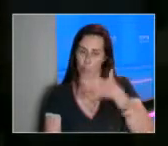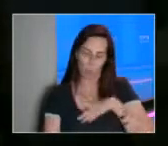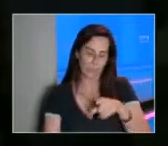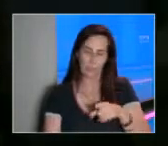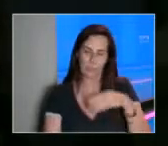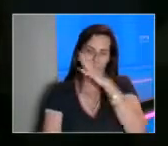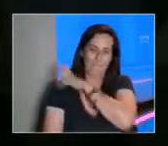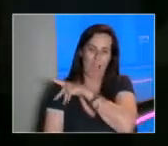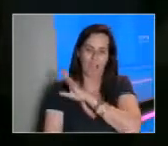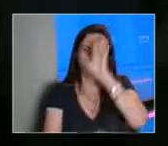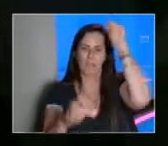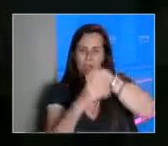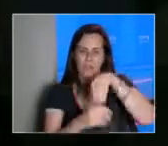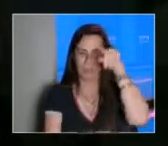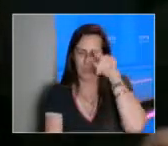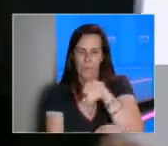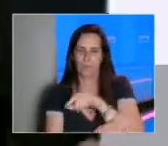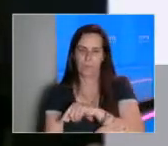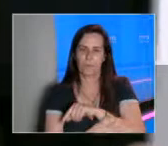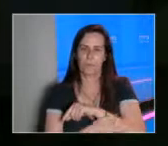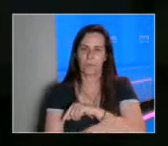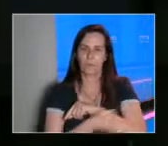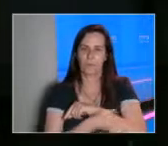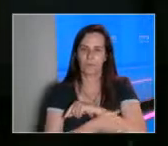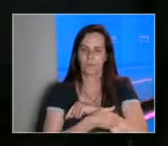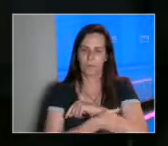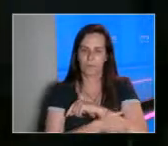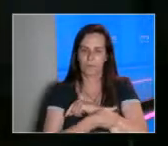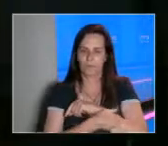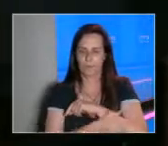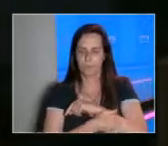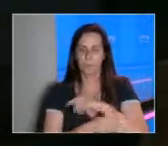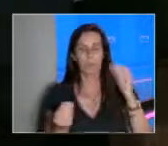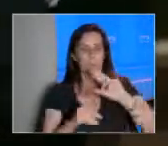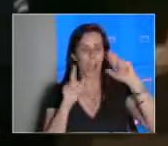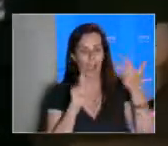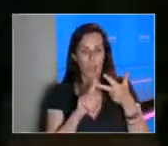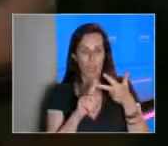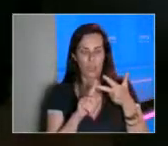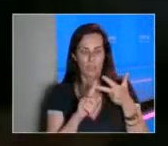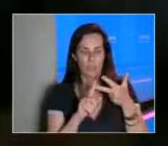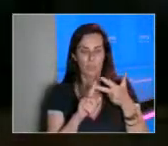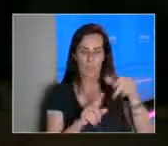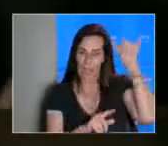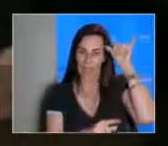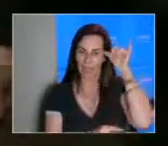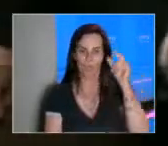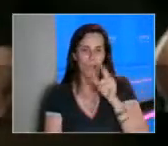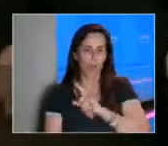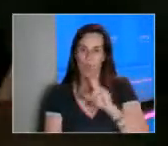רוצים זה את הפלסטינים יושבים על ה... גבול איתם על הירדן. ודבר שלישי, הירדנים